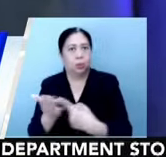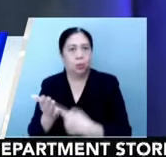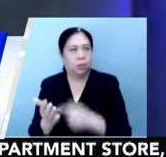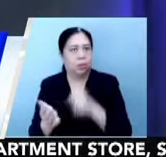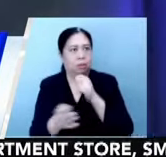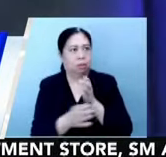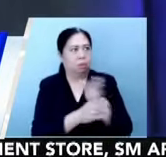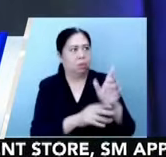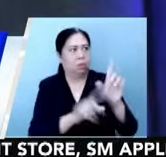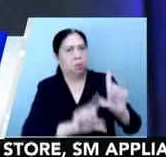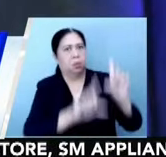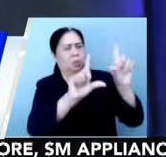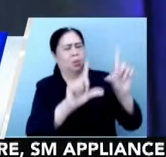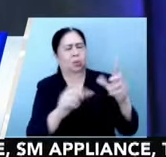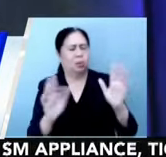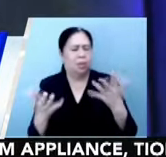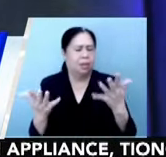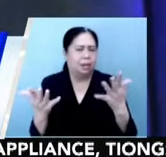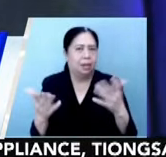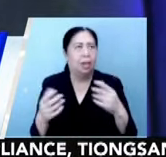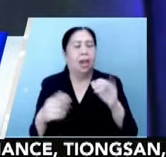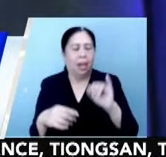country. Of course, we will